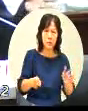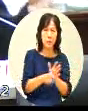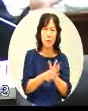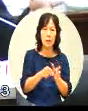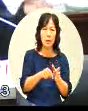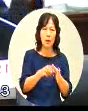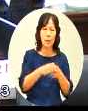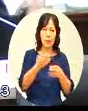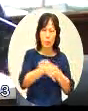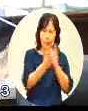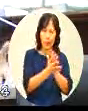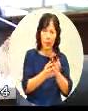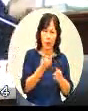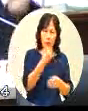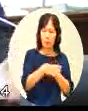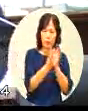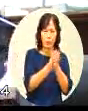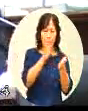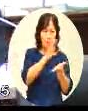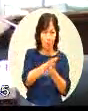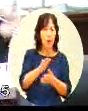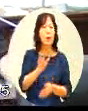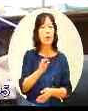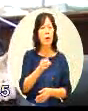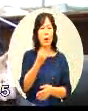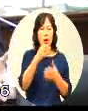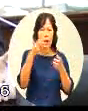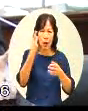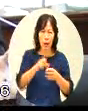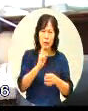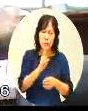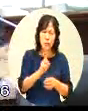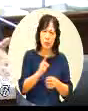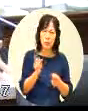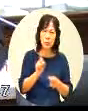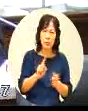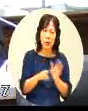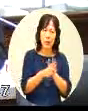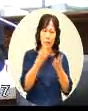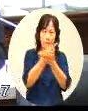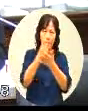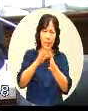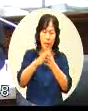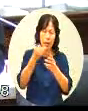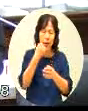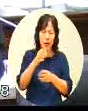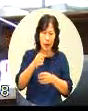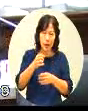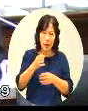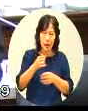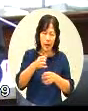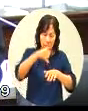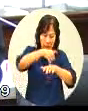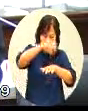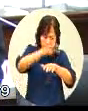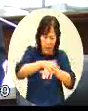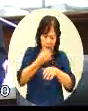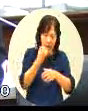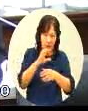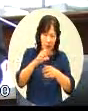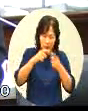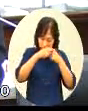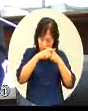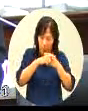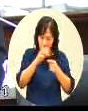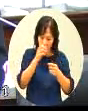那个整个生长期把它 block 掉，或者说我们是不是的疫苗能够把登革热的疫苗去把它研发